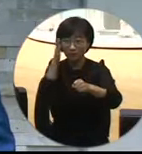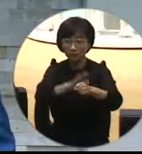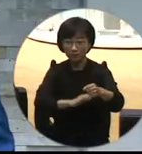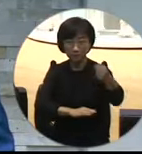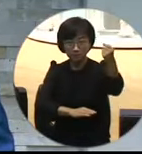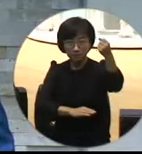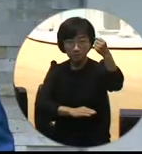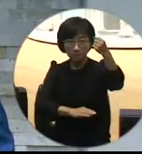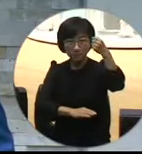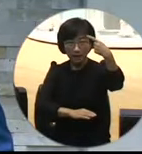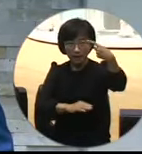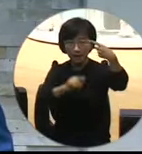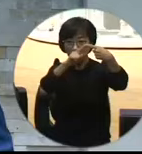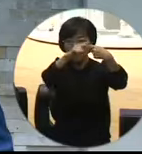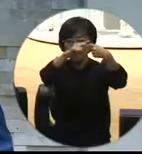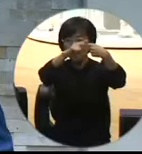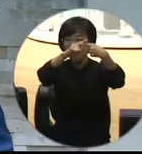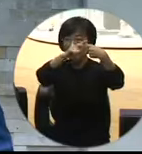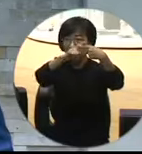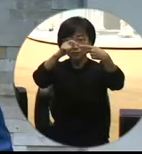6가지를 만들었어요. 그래서